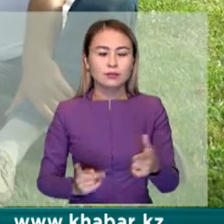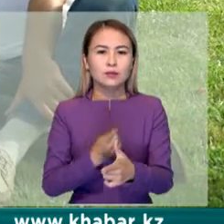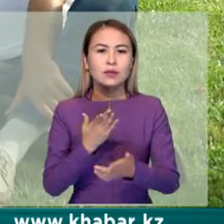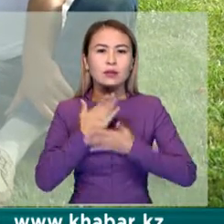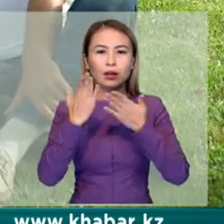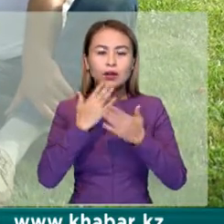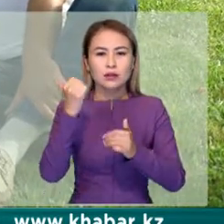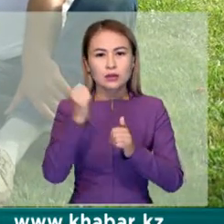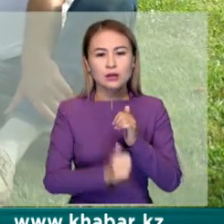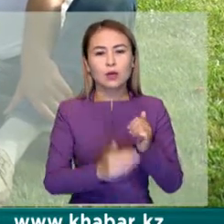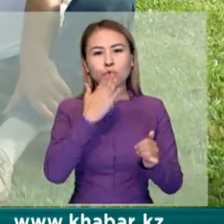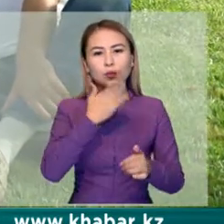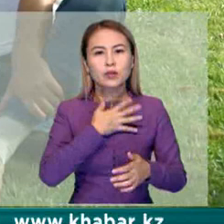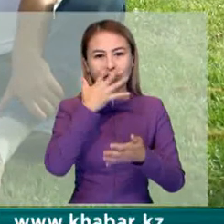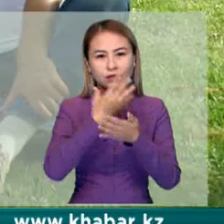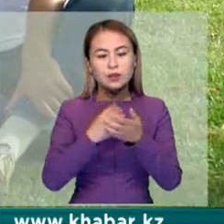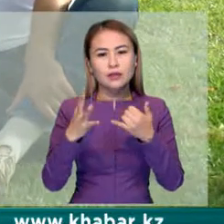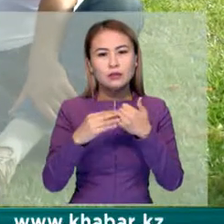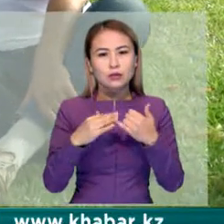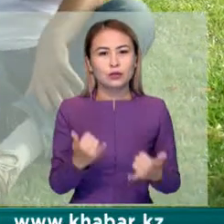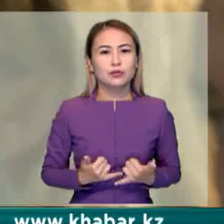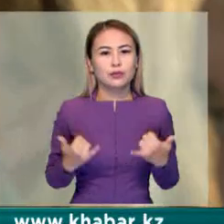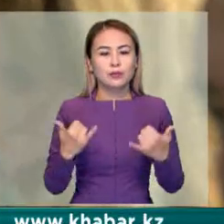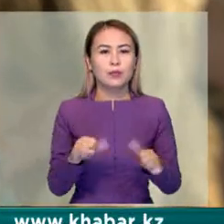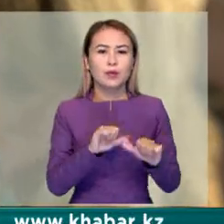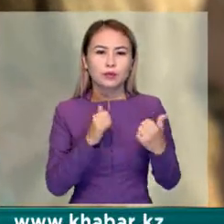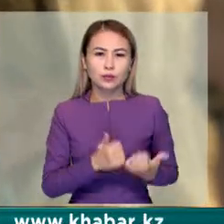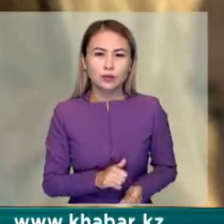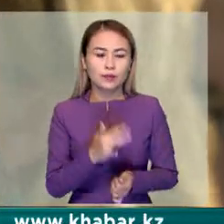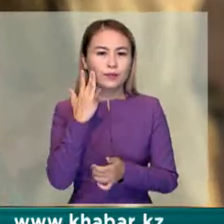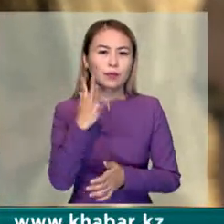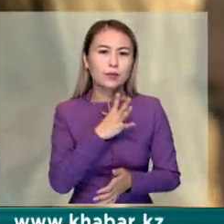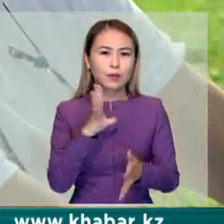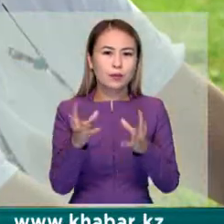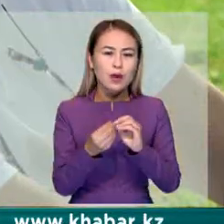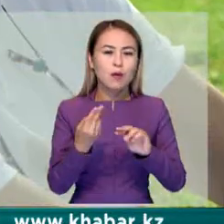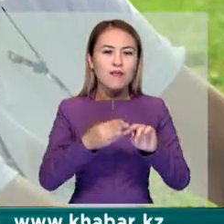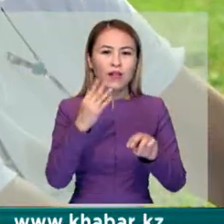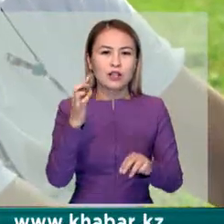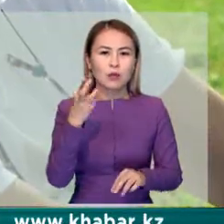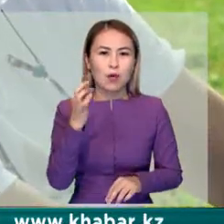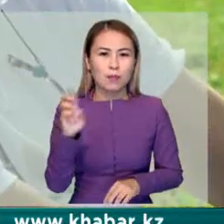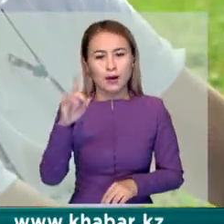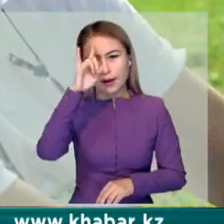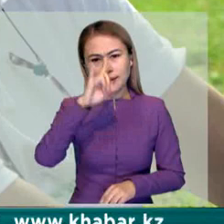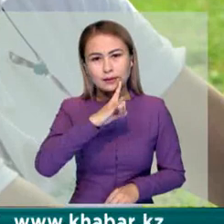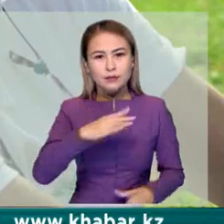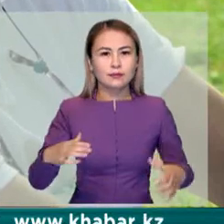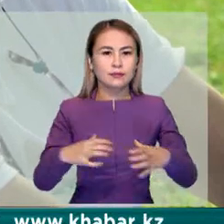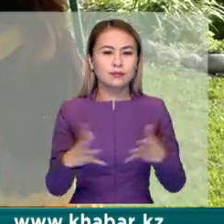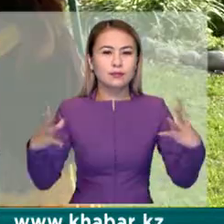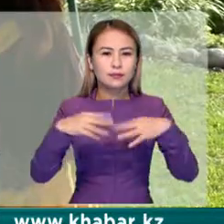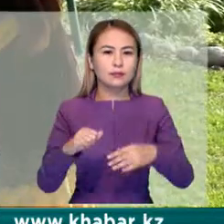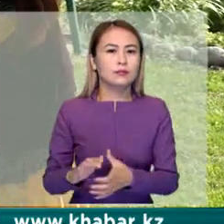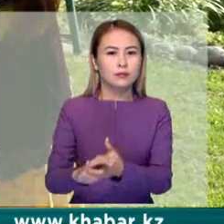шырқалды. Абай өлеңдерінде елге деген сағыныш пен ұлтқа деген махаббат тұнып тұр. Мұндай флешмоб қазақ қауымдастығының бірлігі